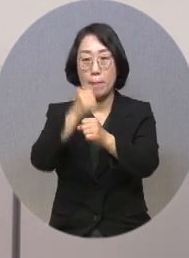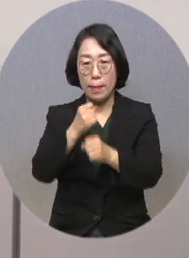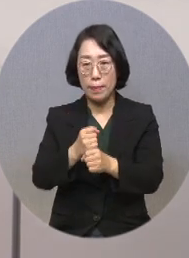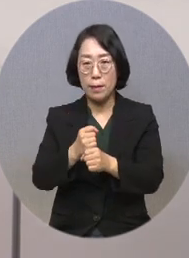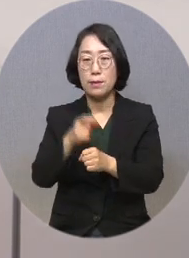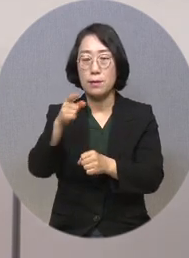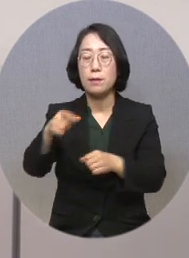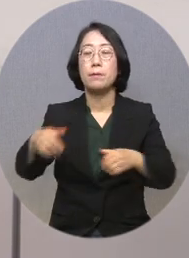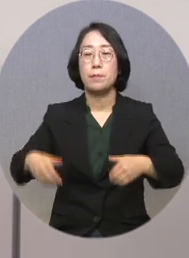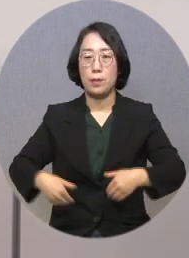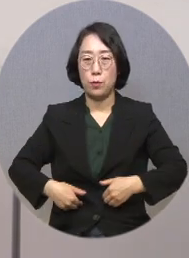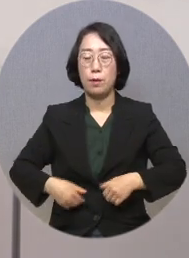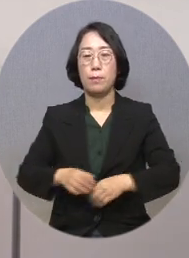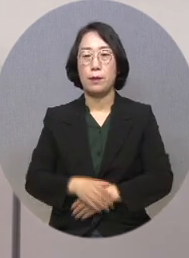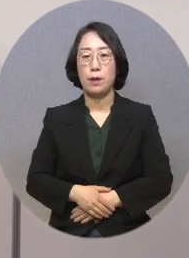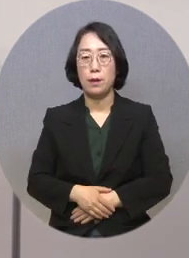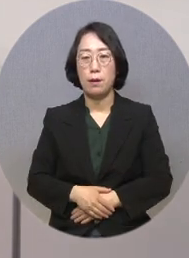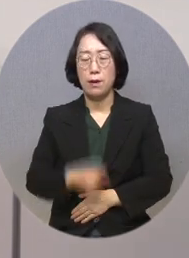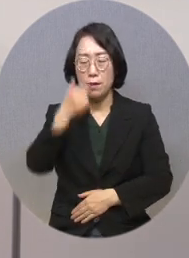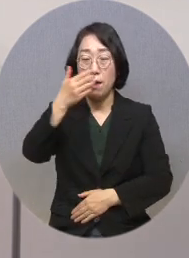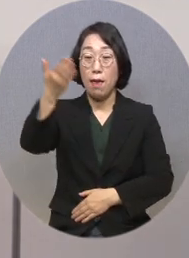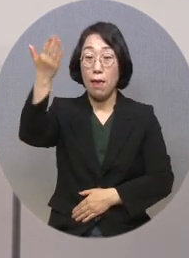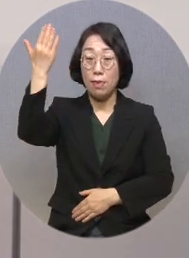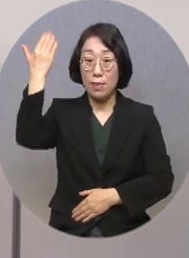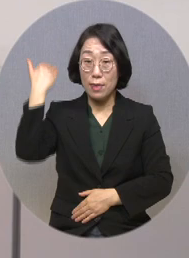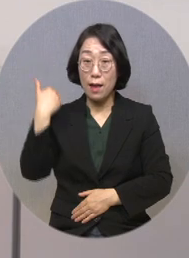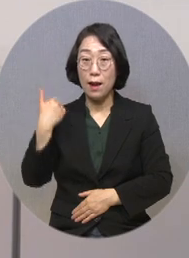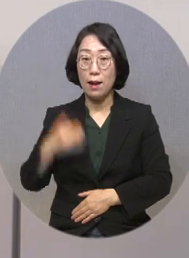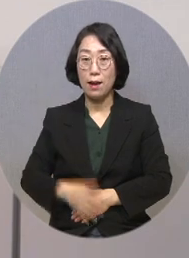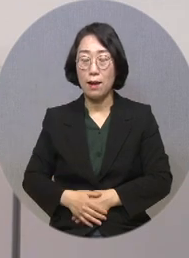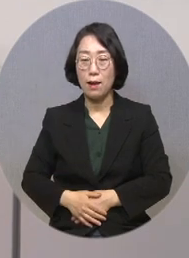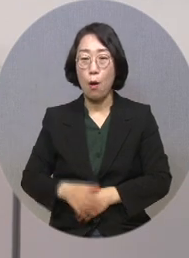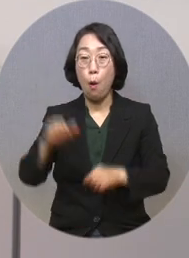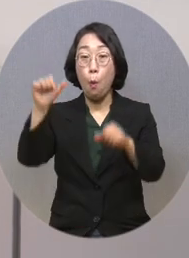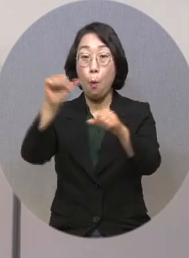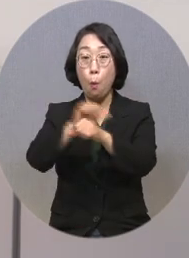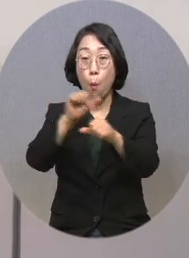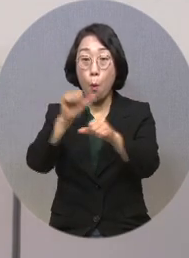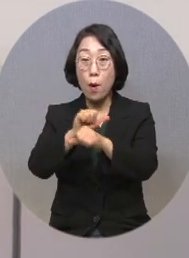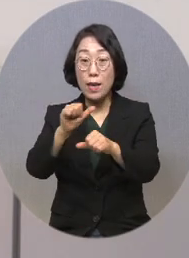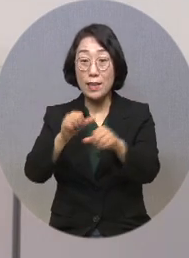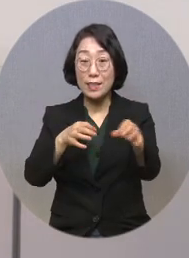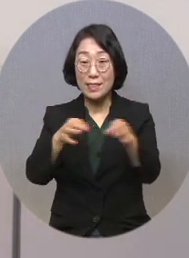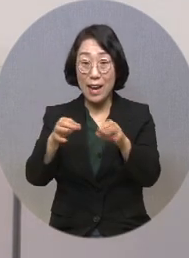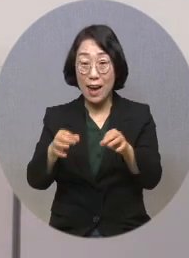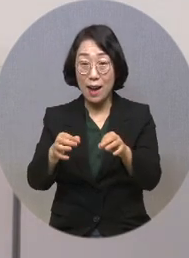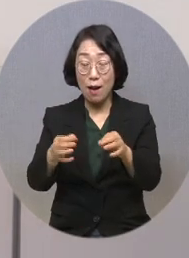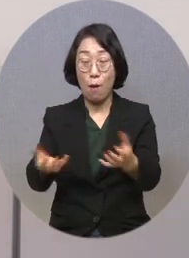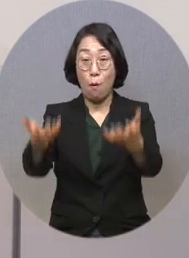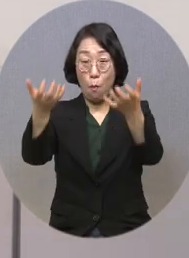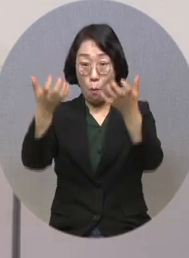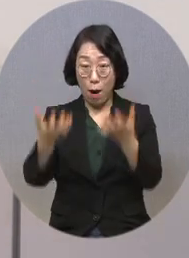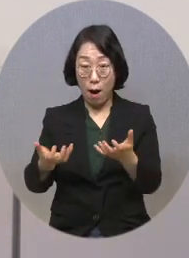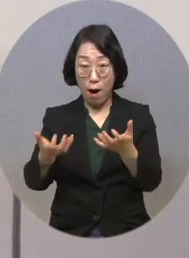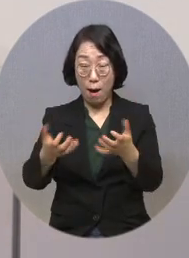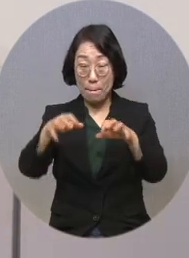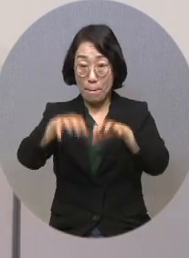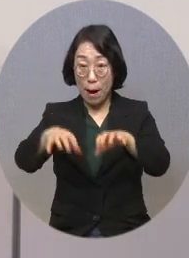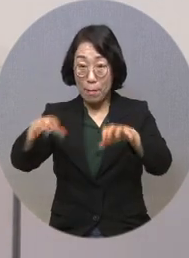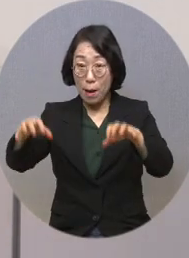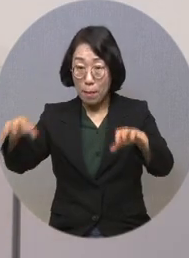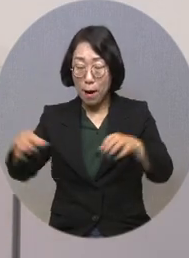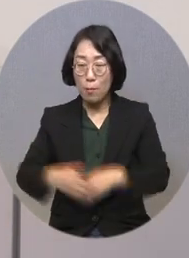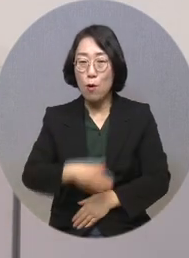한다는 얘기입니다. 과거에 장날이 서면 물건을 구매하려는 사람뿐만 아니라 여러